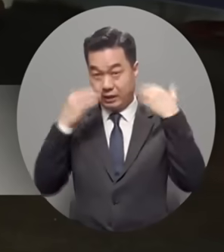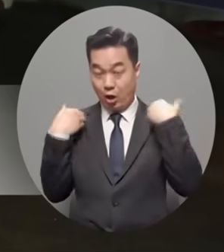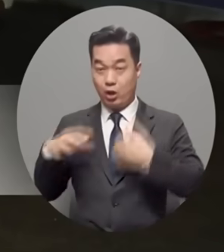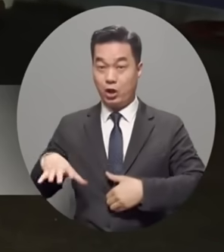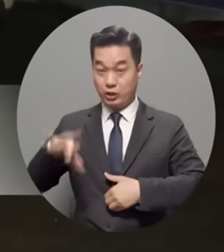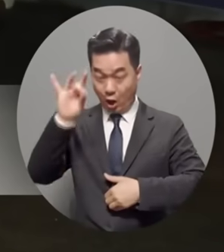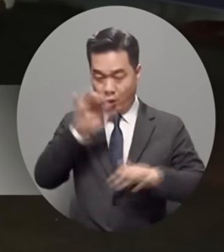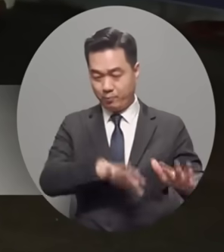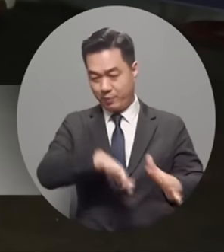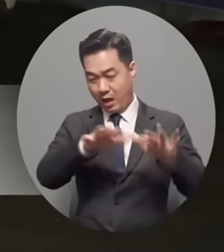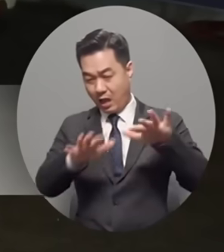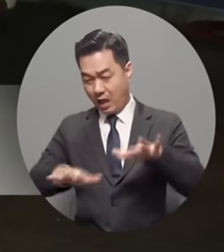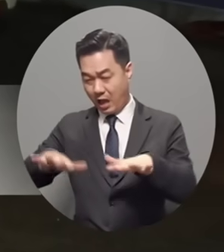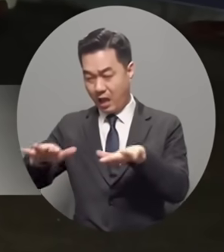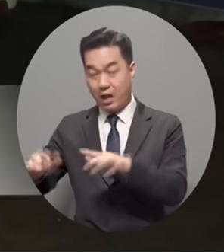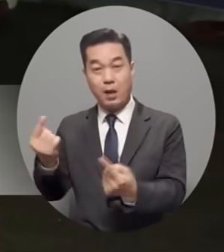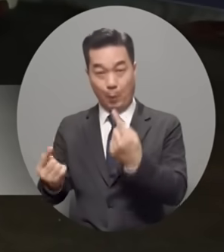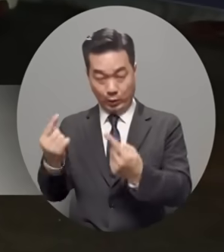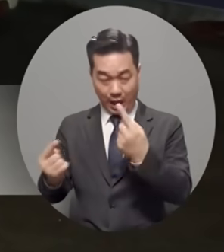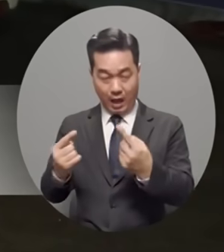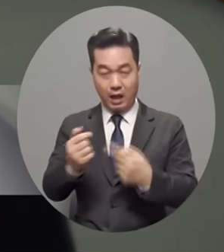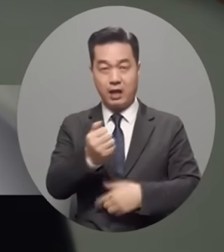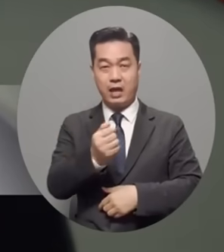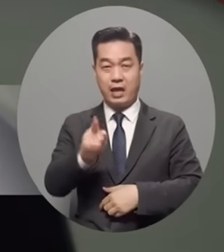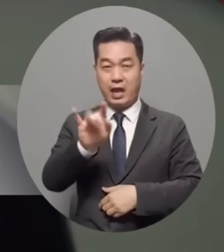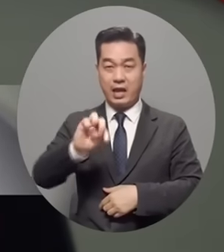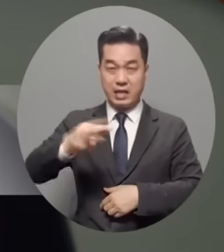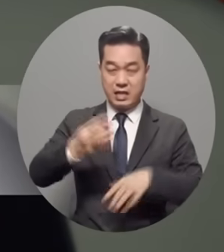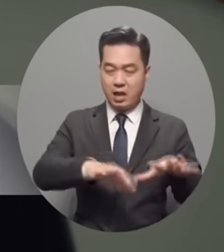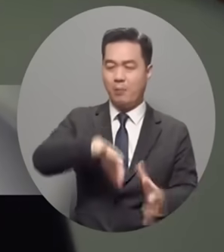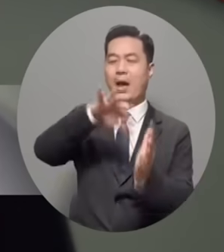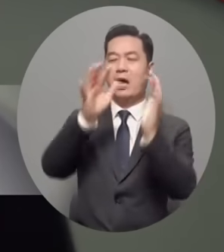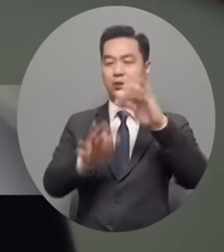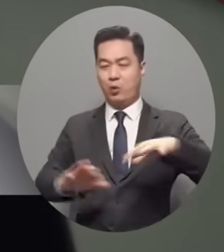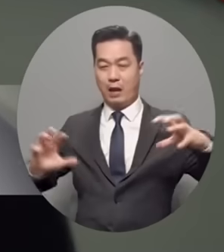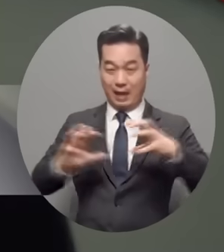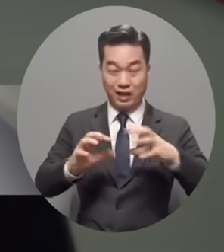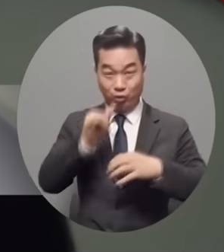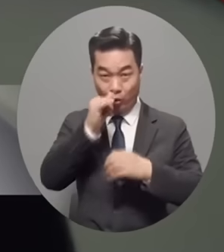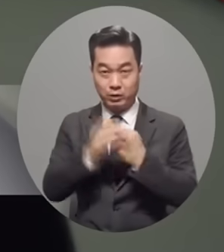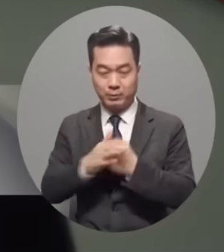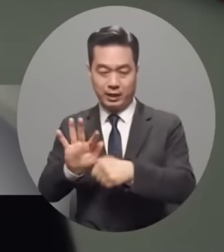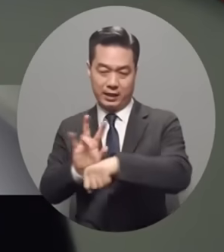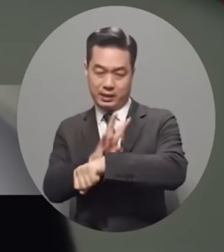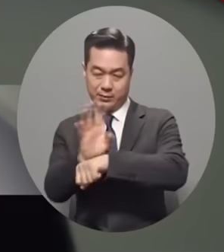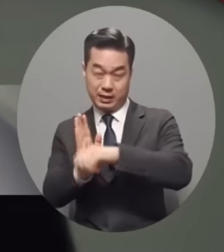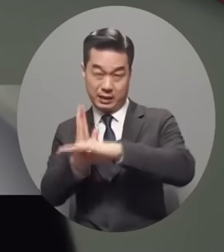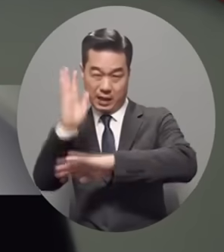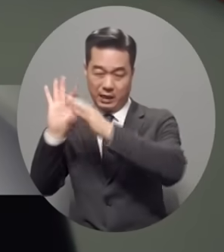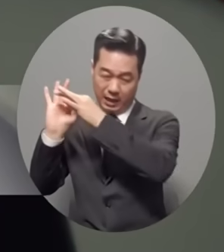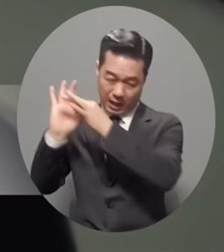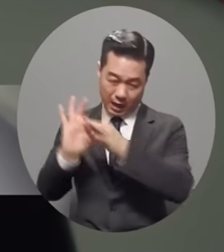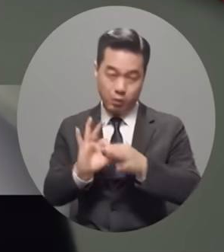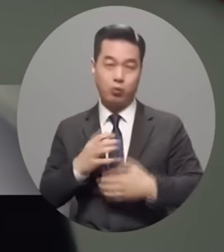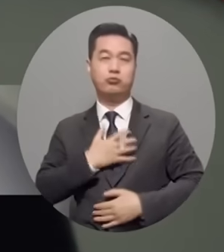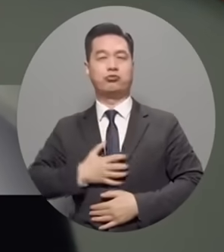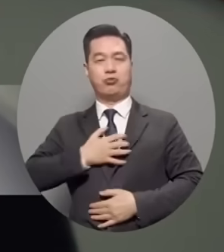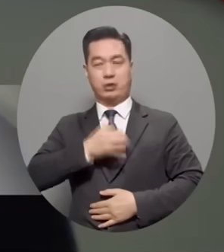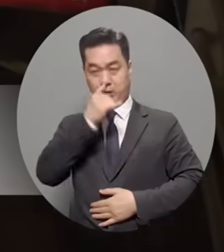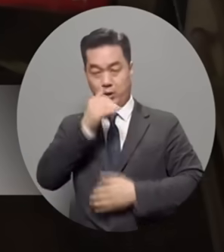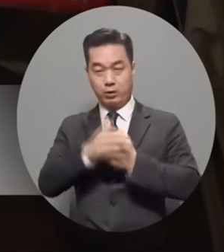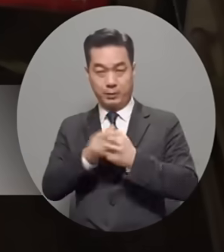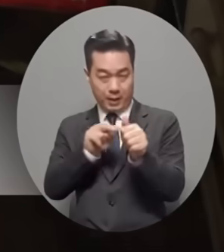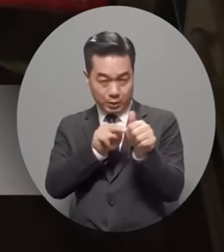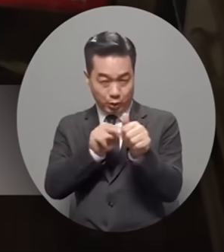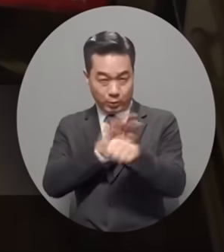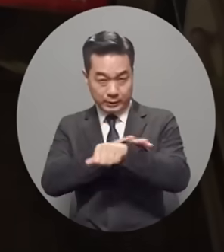지진 해일보다 파고가 높은 해일이 뒤이어 도달할 수 있고 24시간 이상 지속될 수 있다며 추가 정보를